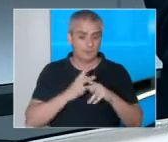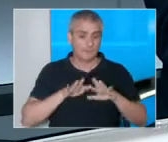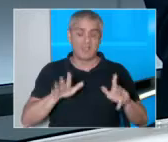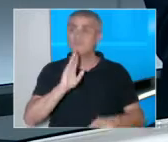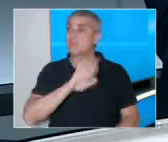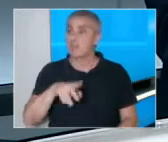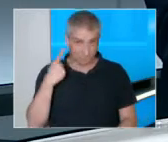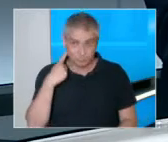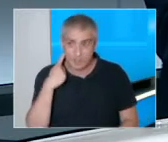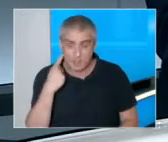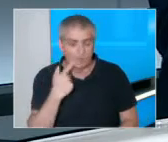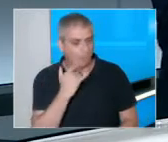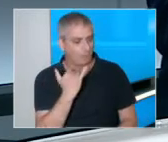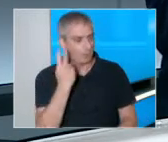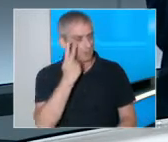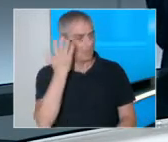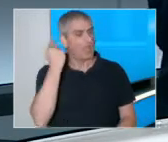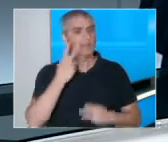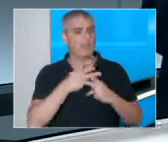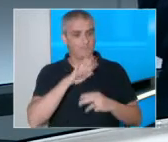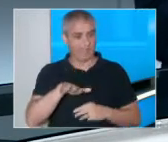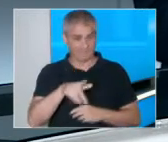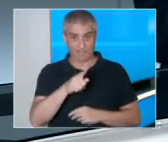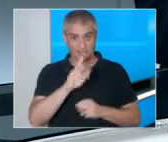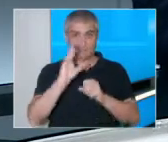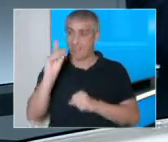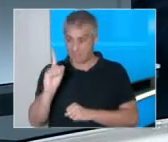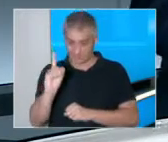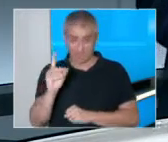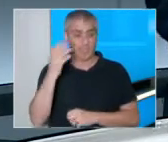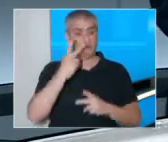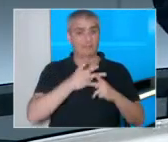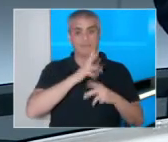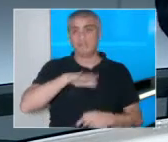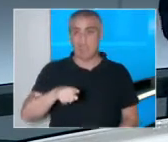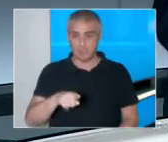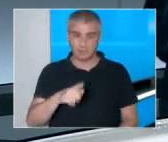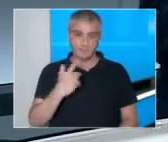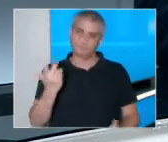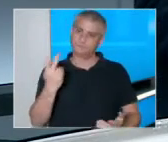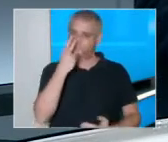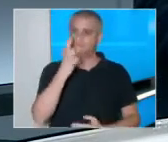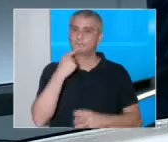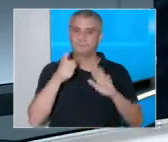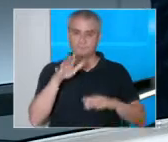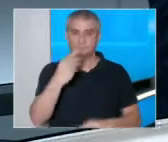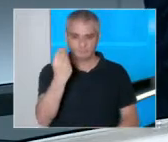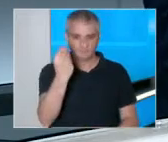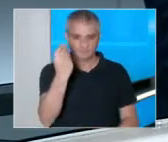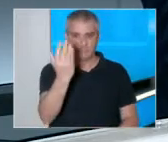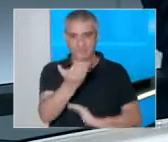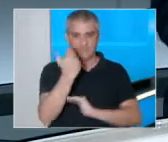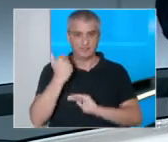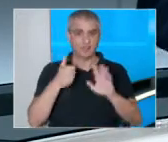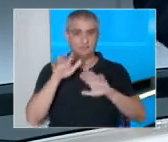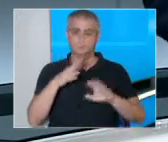הילדים. אתה שמעת על מגפת הילדים? כן, בטח, הייתה לנו מגפת הדלתא, מגפת הילדים, אתה יודע, יש משהו... בוא נראה מה אומר ראש הממשלה. רק שנייה, לפני